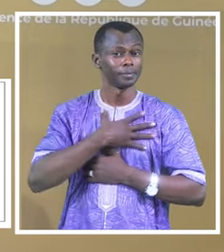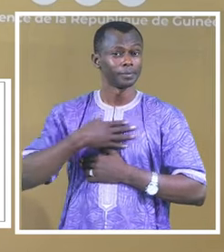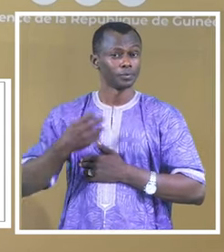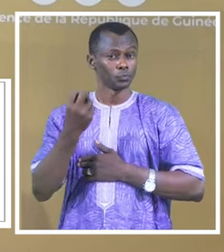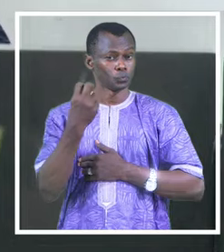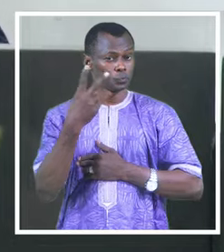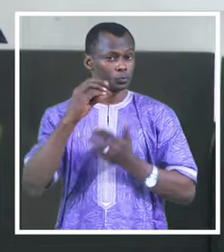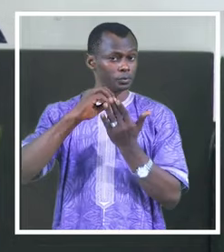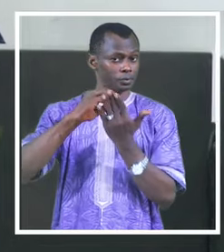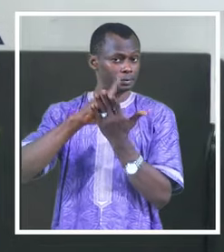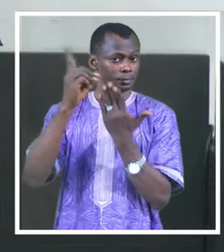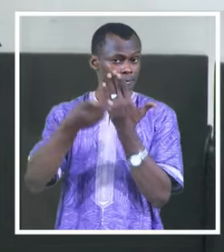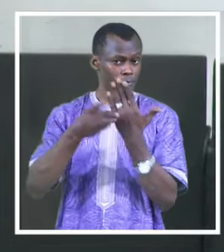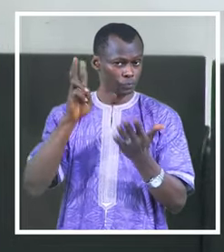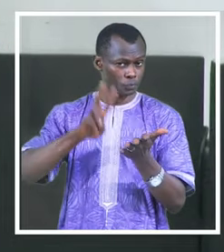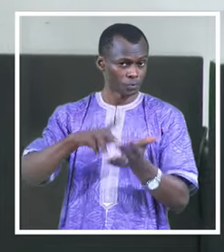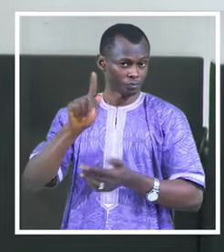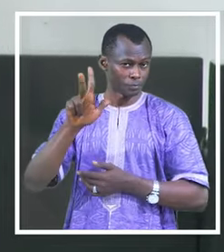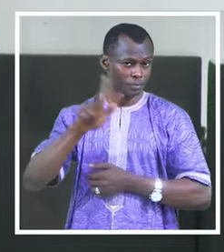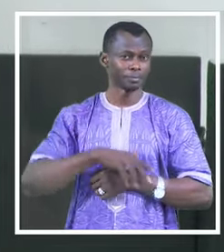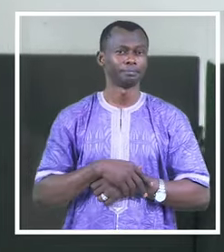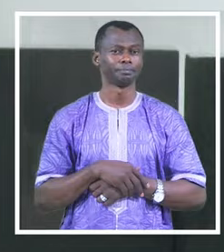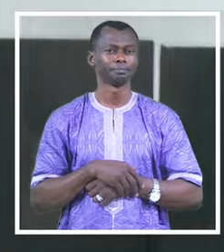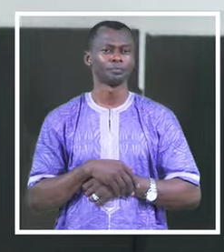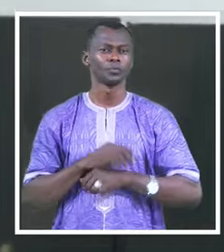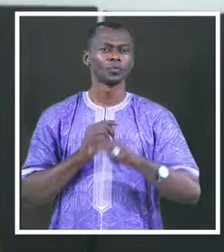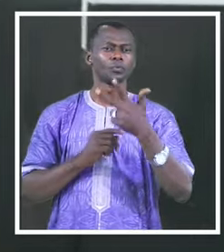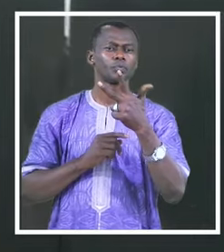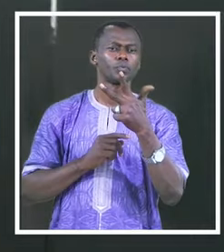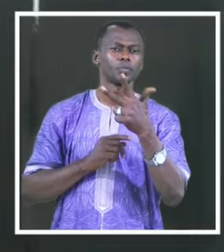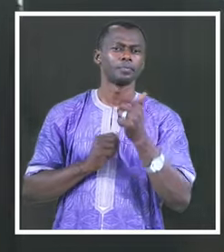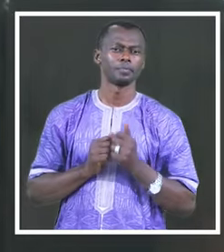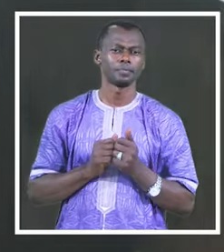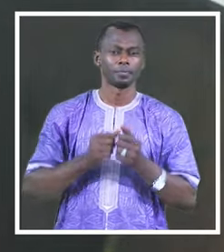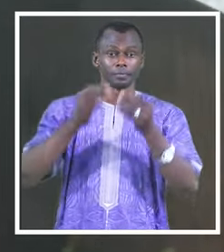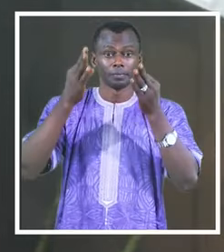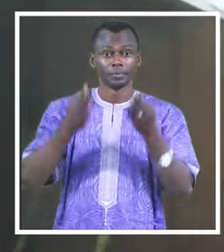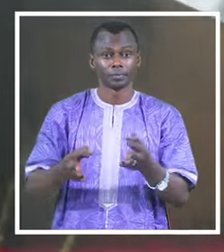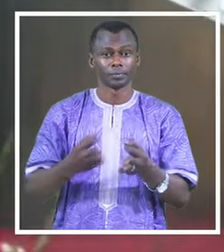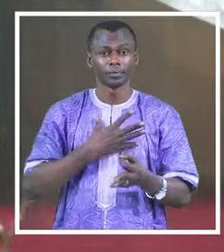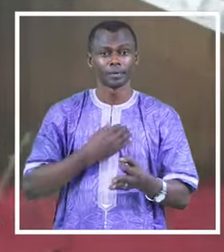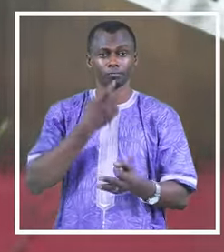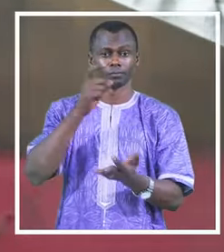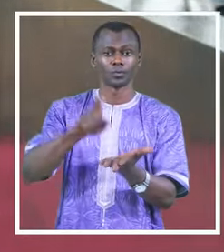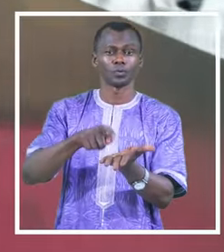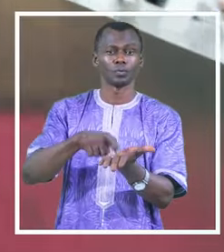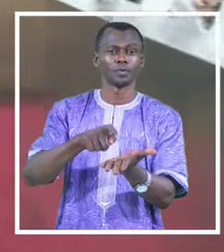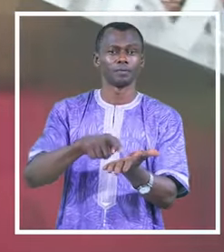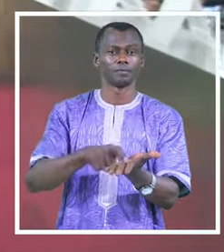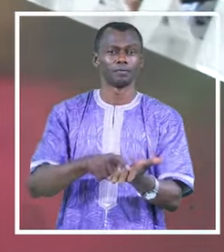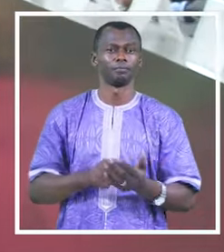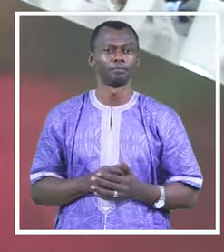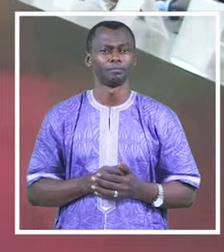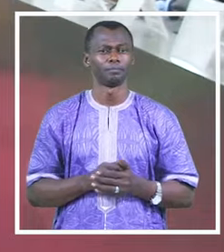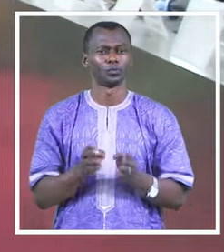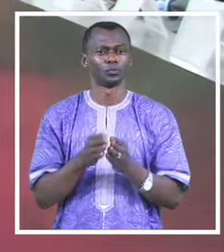Divers. Au titre de son message, Son Excellence Monsieur le Président de la République, chef de l'État, Son Excellence